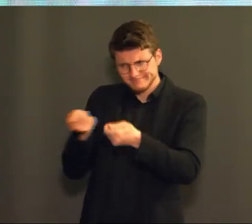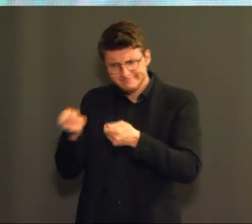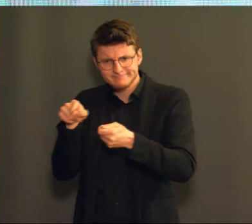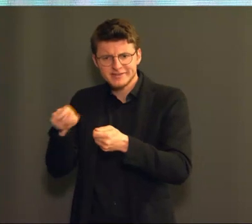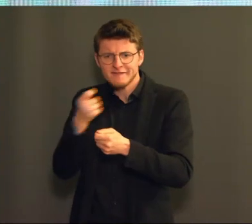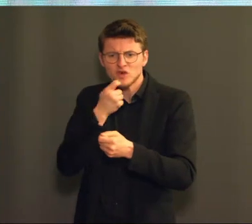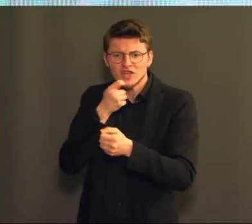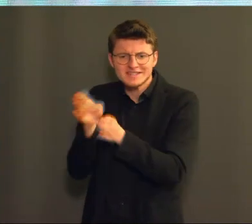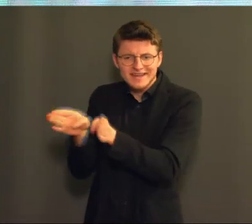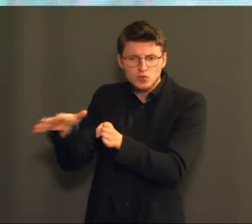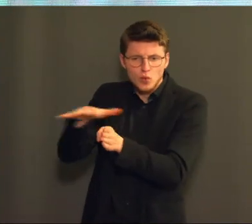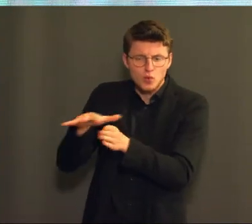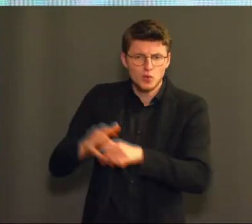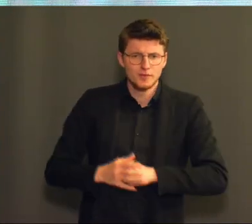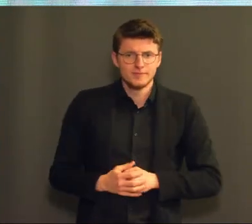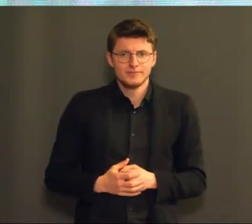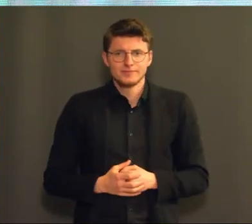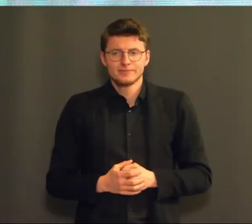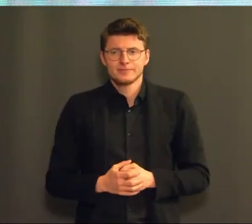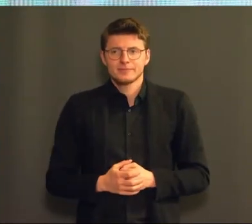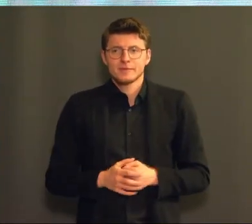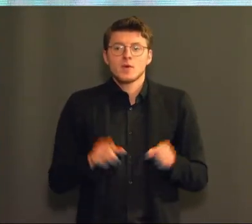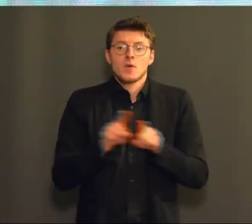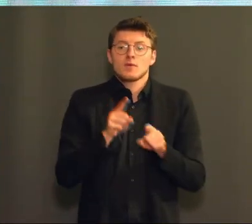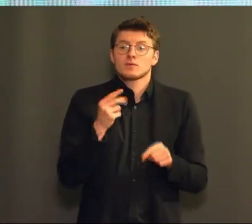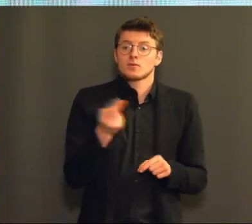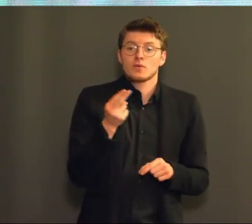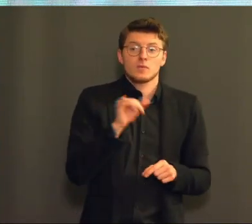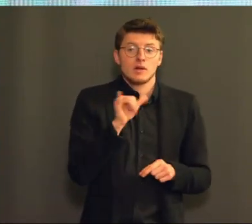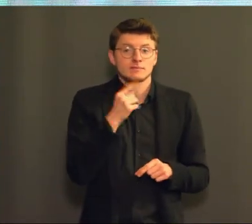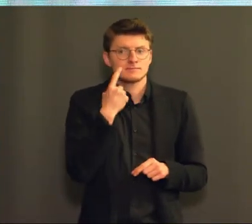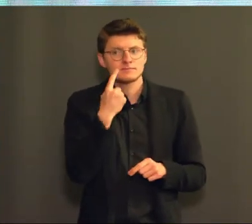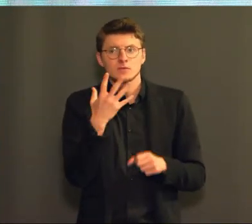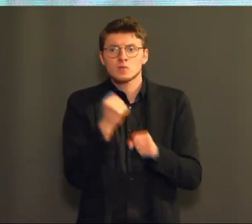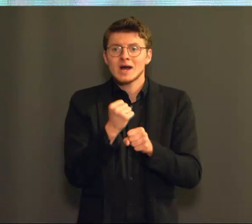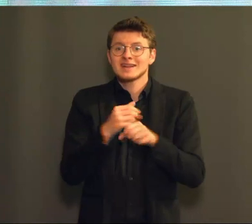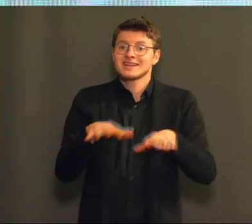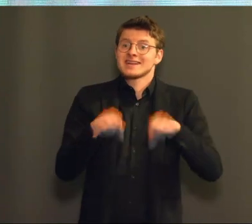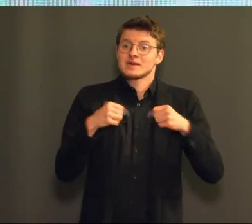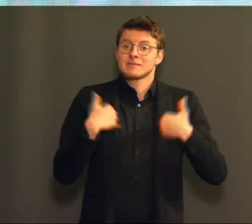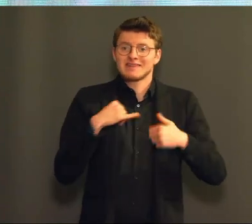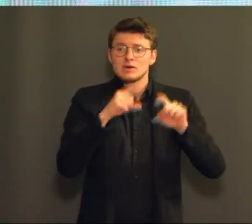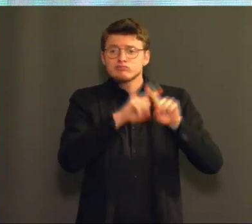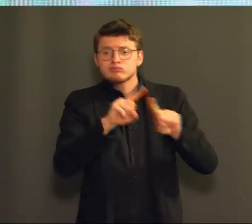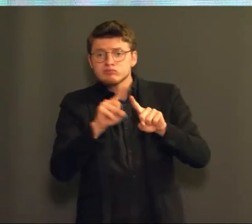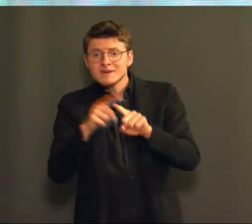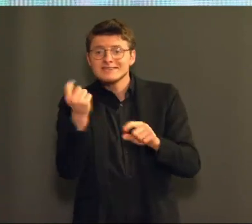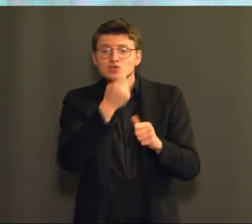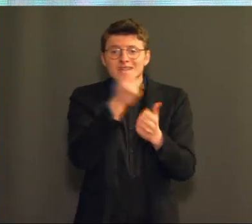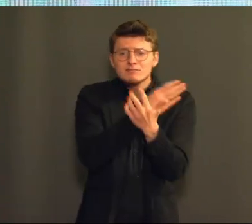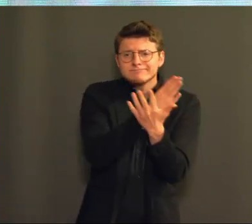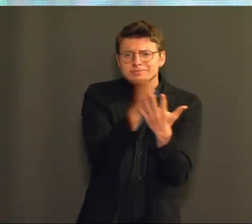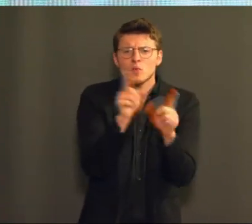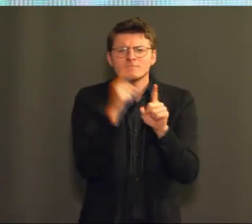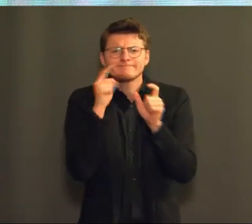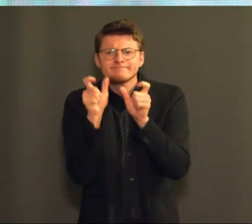Er dient ook bijzonder aandacht te worden besteed aan werknemers in bepaalde industrietakken, die vaak